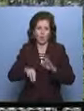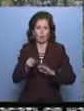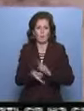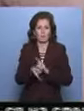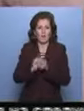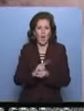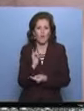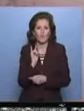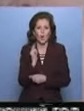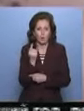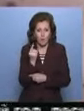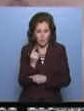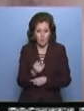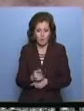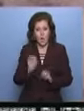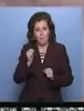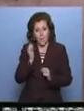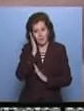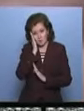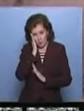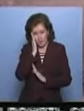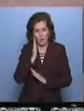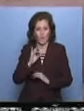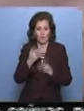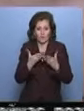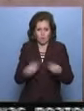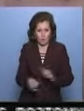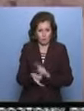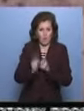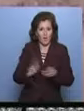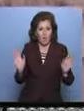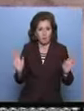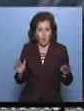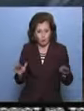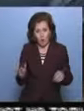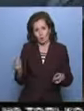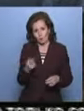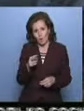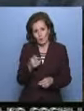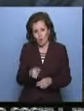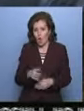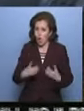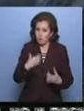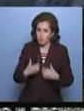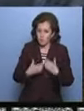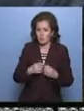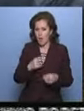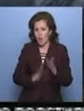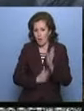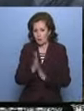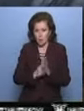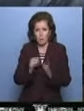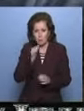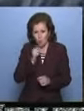куколки. Перезимовав, куколка весной превратится в бабочку-пяденицу. Стоит ли ее опасаться на следующий год, лесники пытаются понять